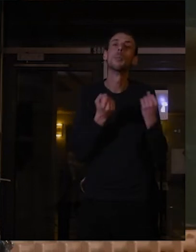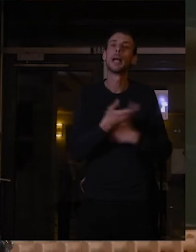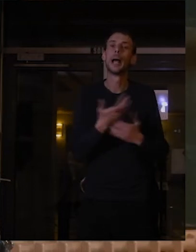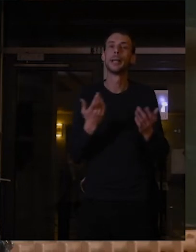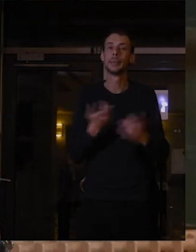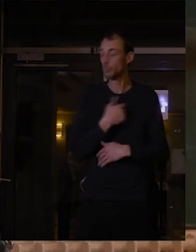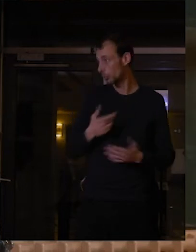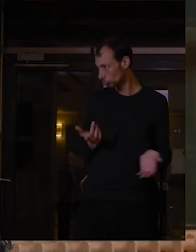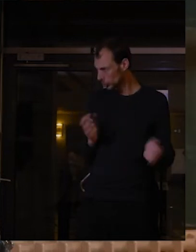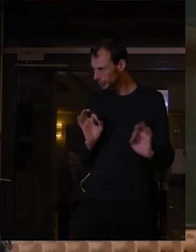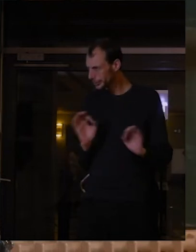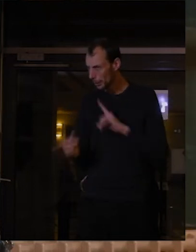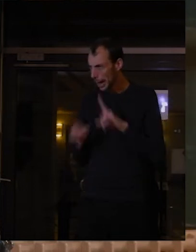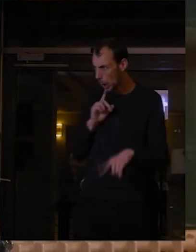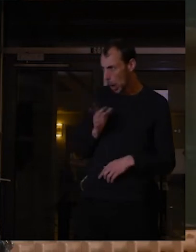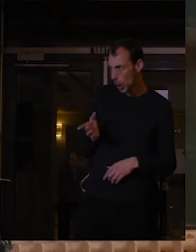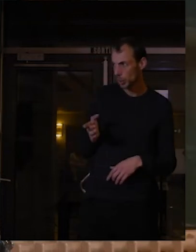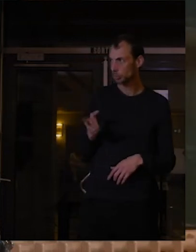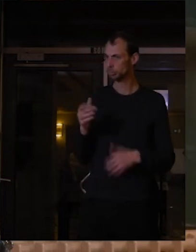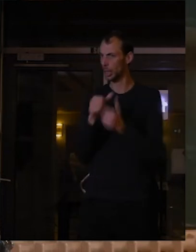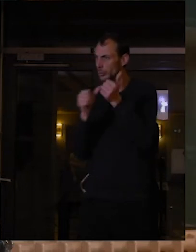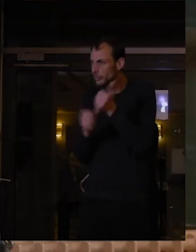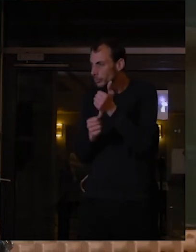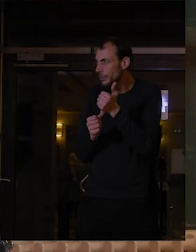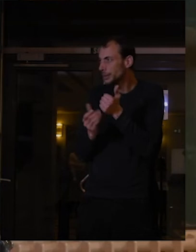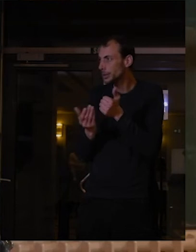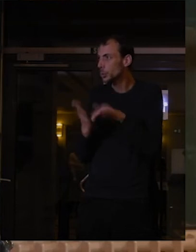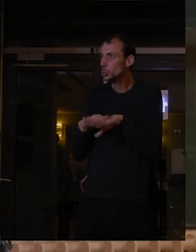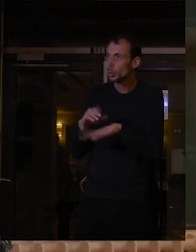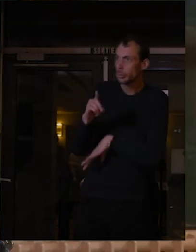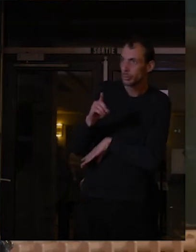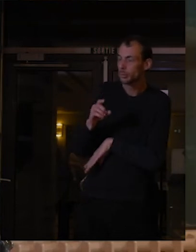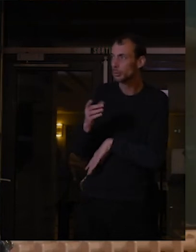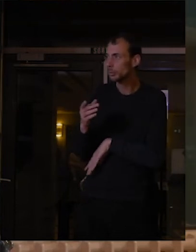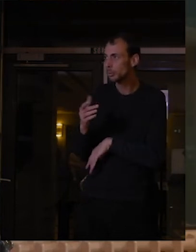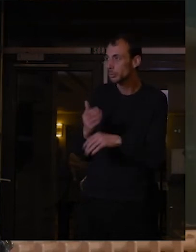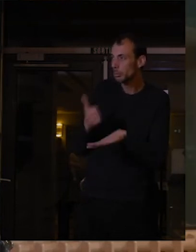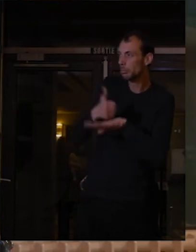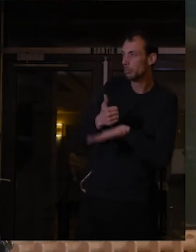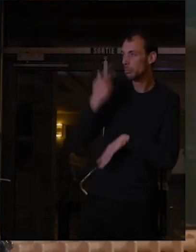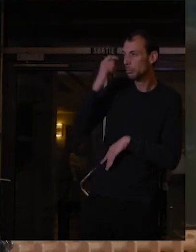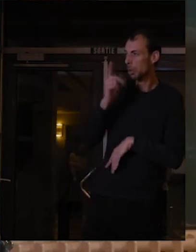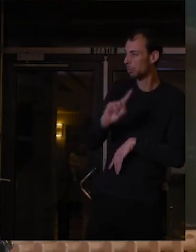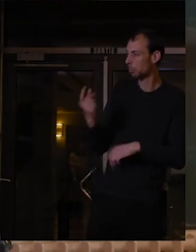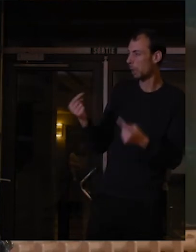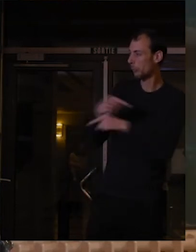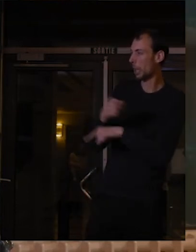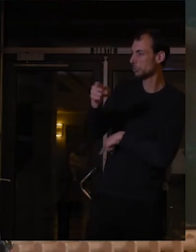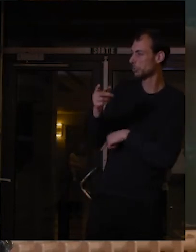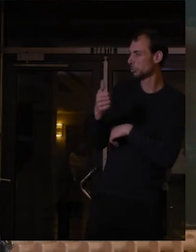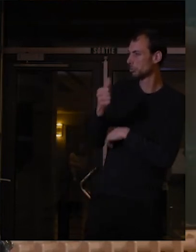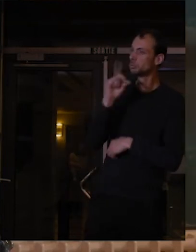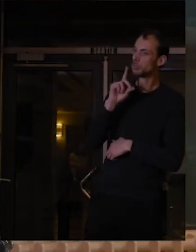une erreur, pourquoi toi vice-bâtonnier, pourquoi c'est pas elle qui est vice-bâtonnier. Donc là,